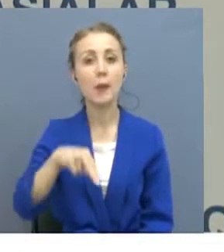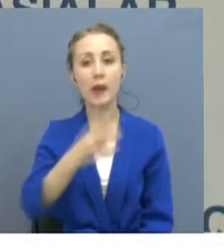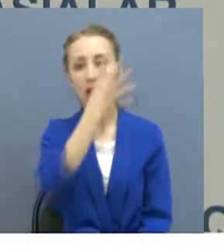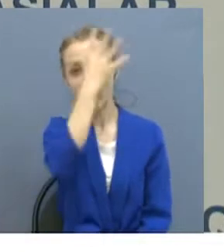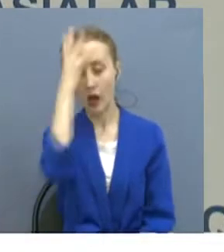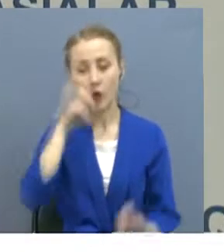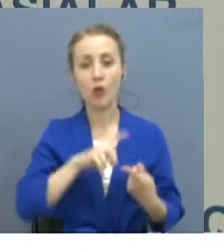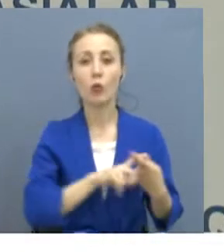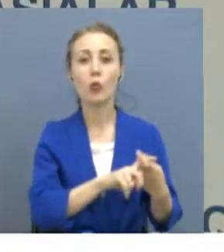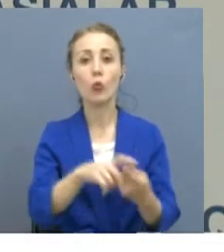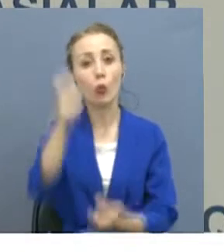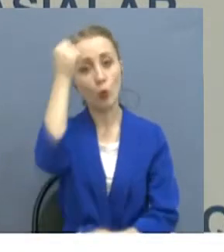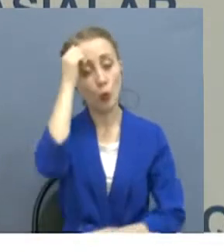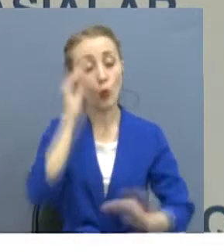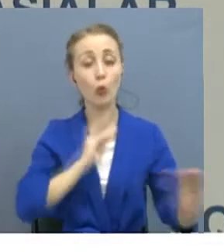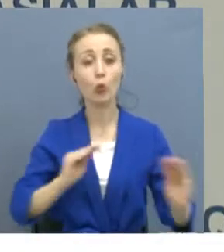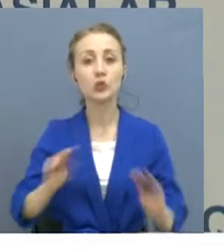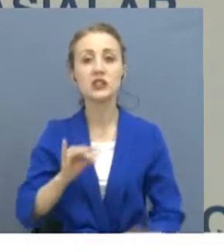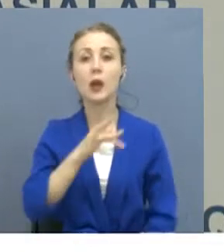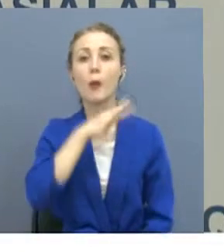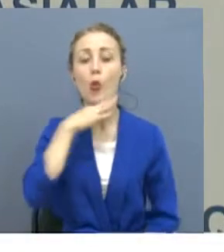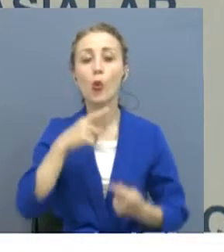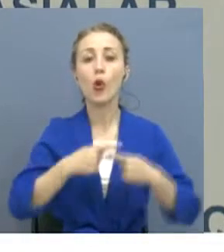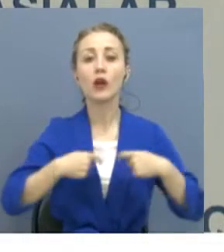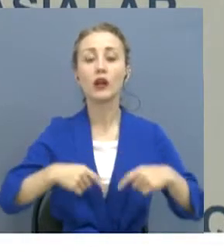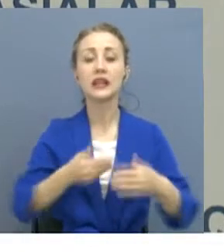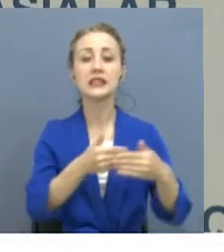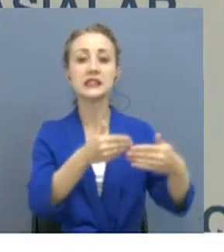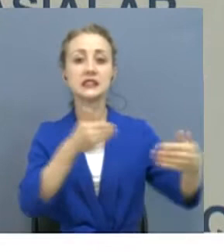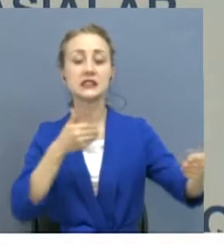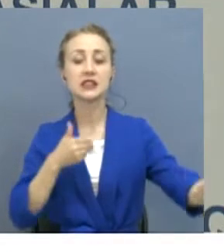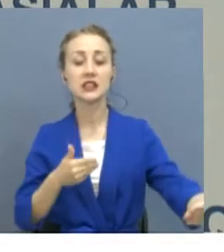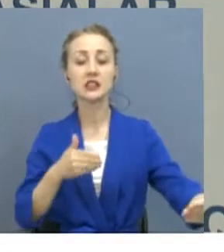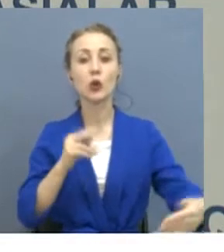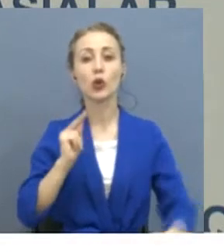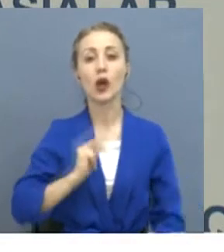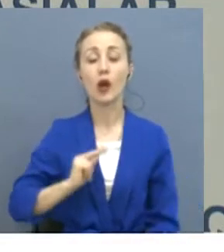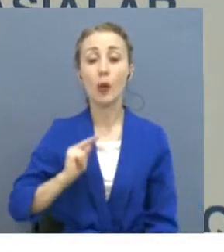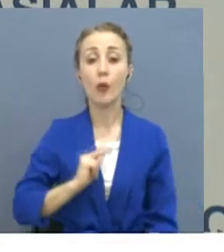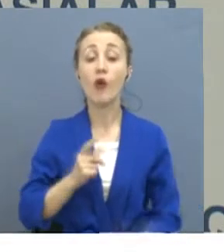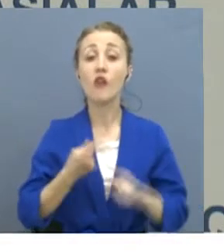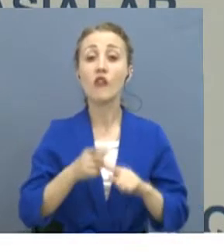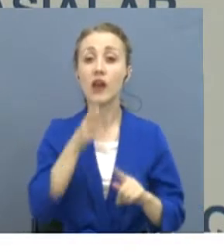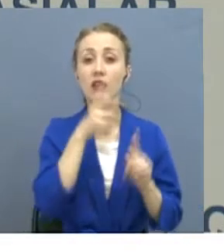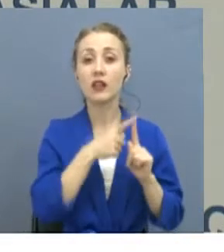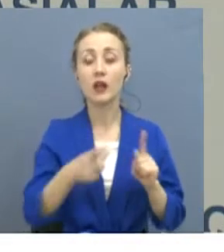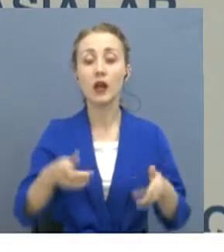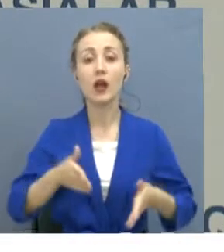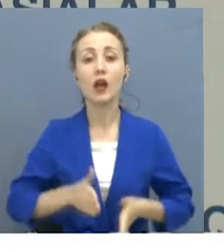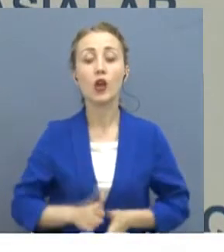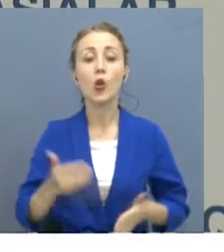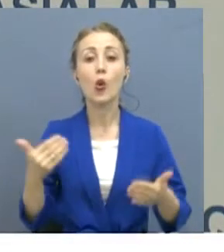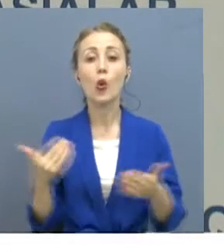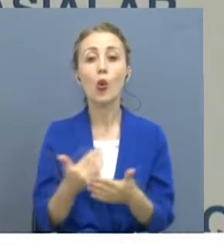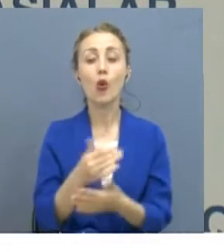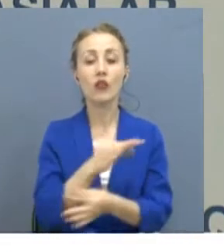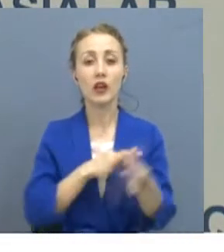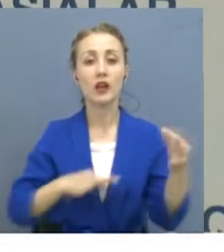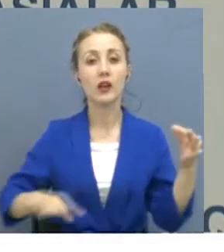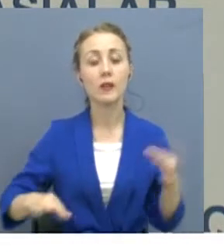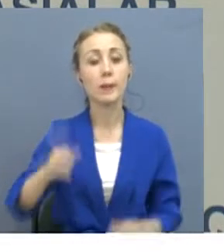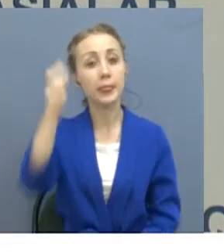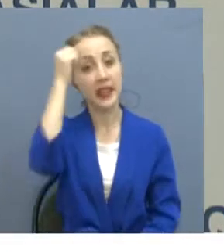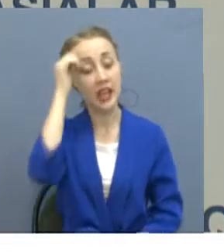қасиетті қазына мерейтойлық фотоальбом, көрмелер, дәрістер, дөңгелек үстелдер өтеді. Сондай-ақ музей тарихы біздің жадымыздың тарихы атты халықаралық